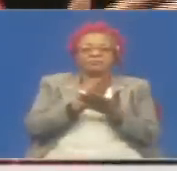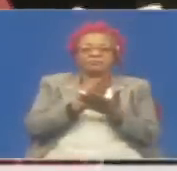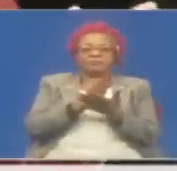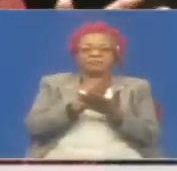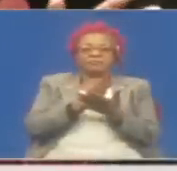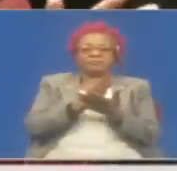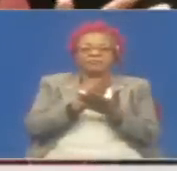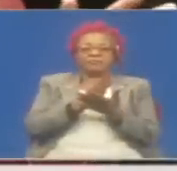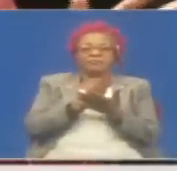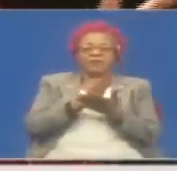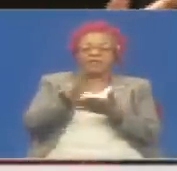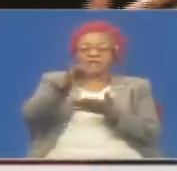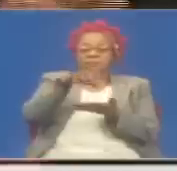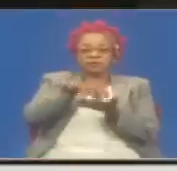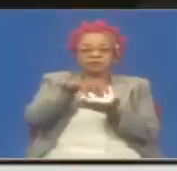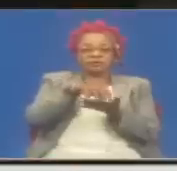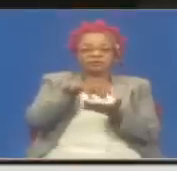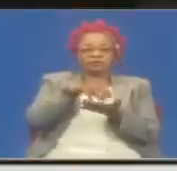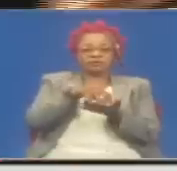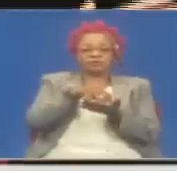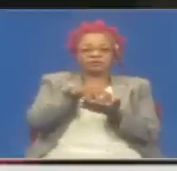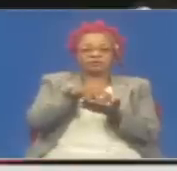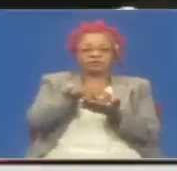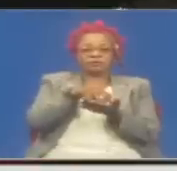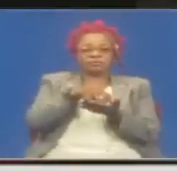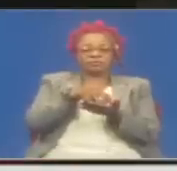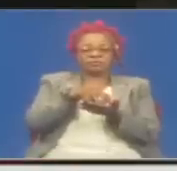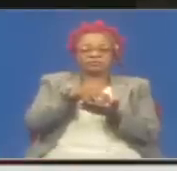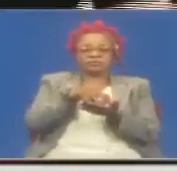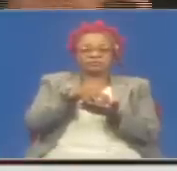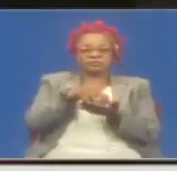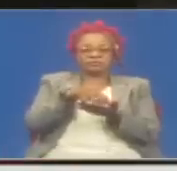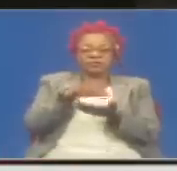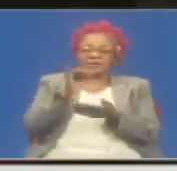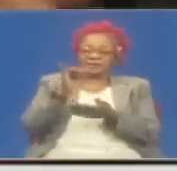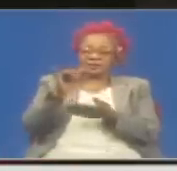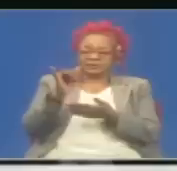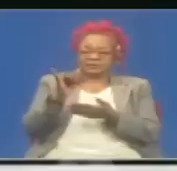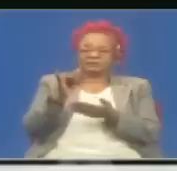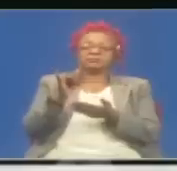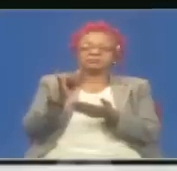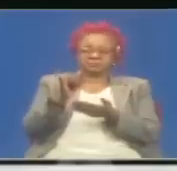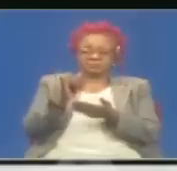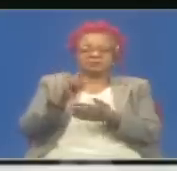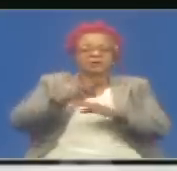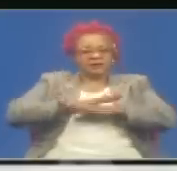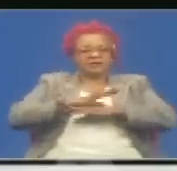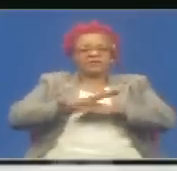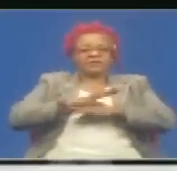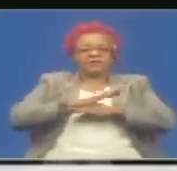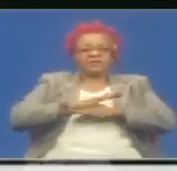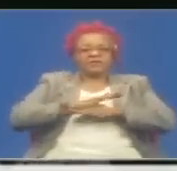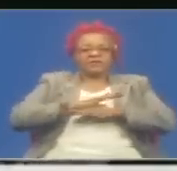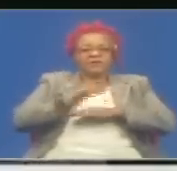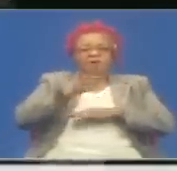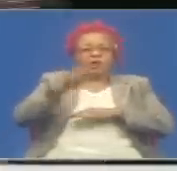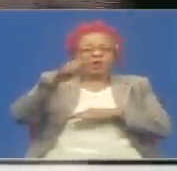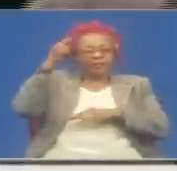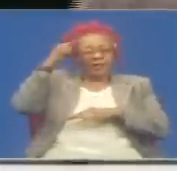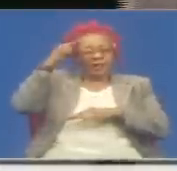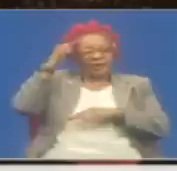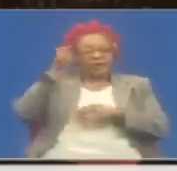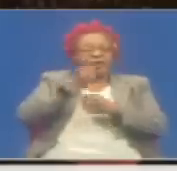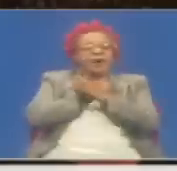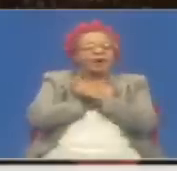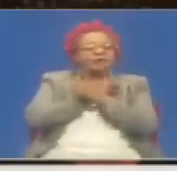viatu kijana huyu ametoshea na ametoshea sawa sawa. Na nyinyi msifikirie kuwa mnampenda peke